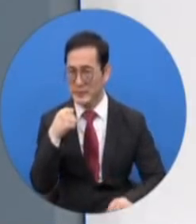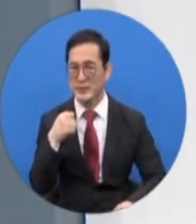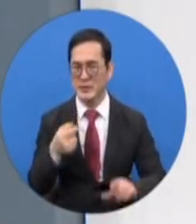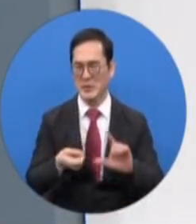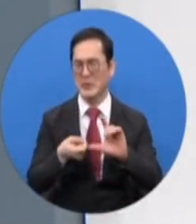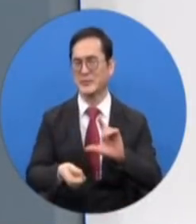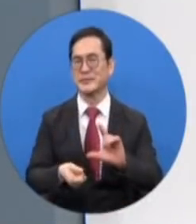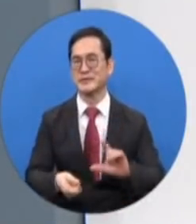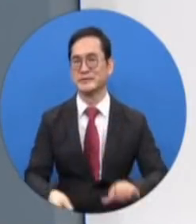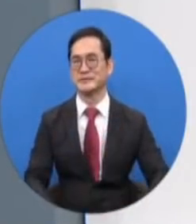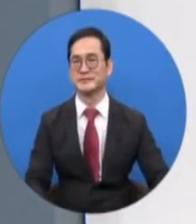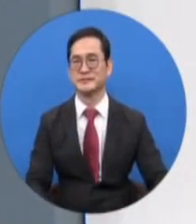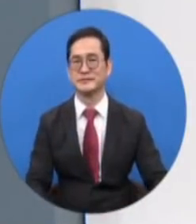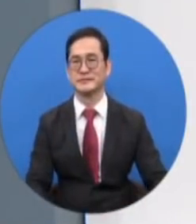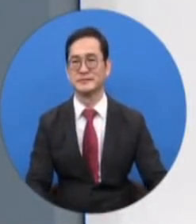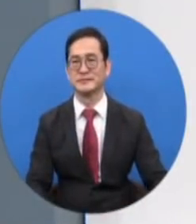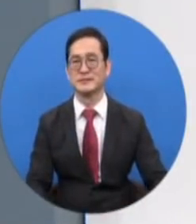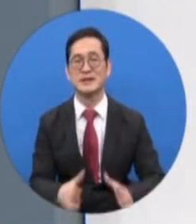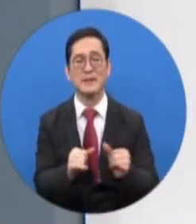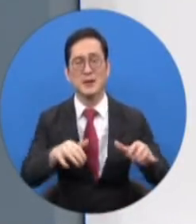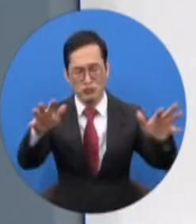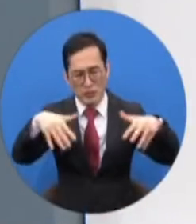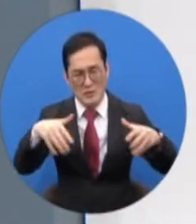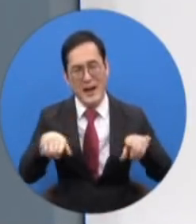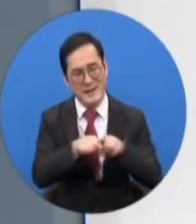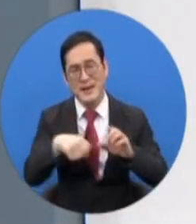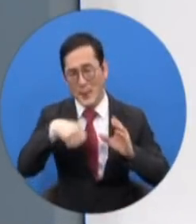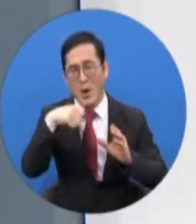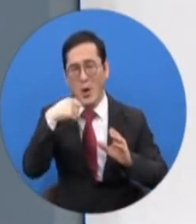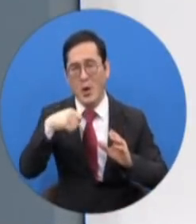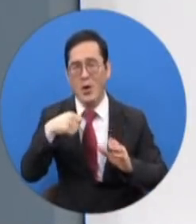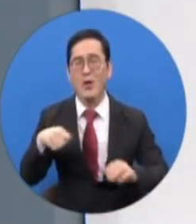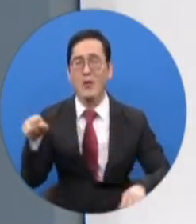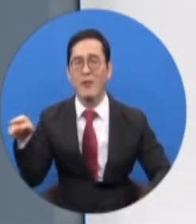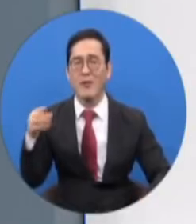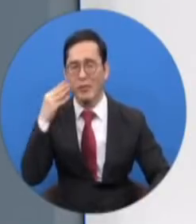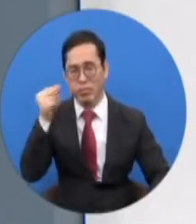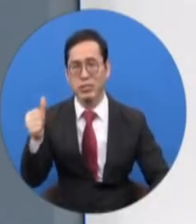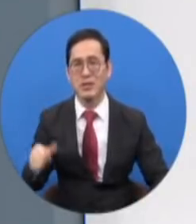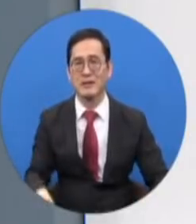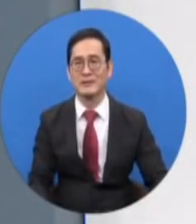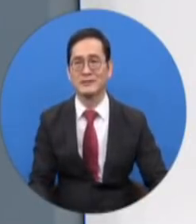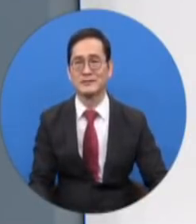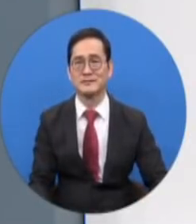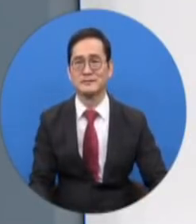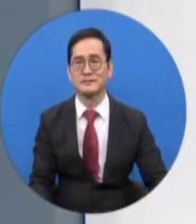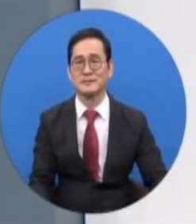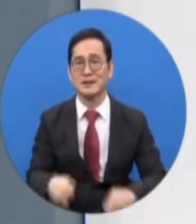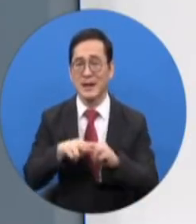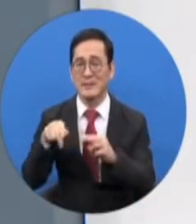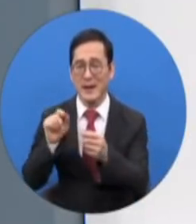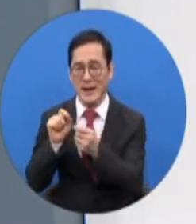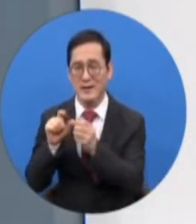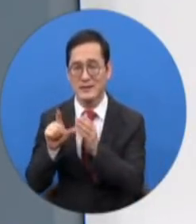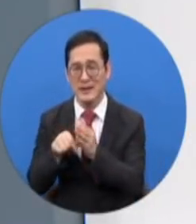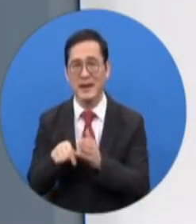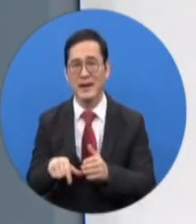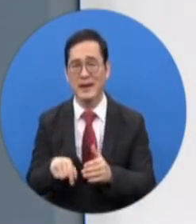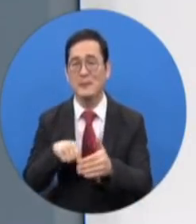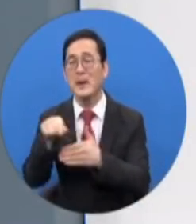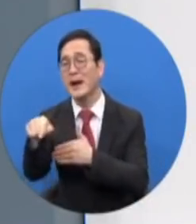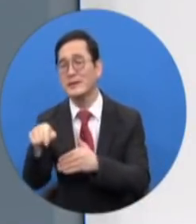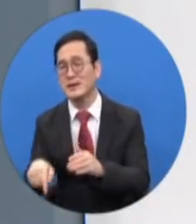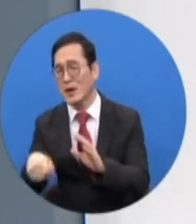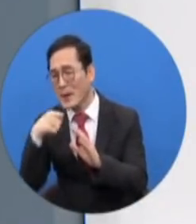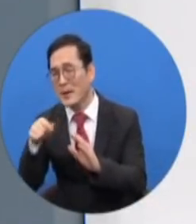대통령은 여러 명 많이 불렀죠. 여러 명 많이 부르셨고 심지어는 이제 퇴임을 앞두고는 통이동, 삼청동 이 인근의 식당을 점심, 저녁